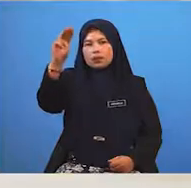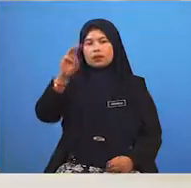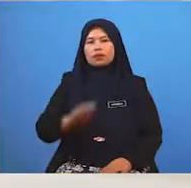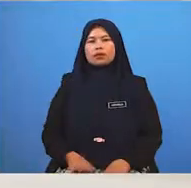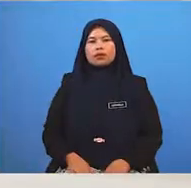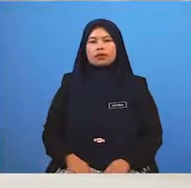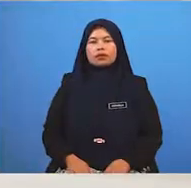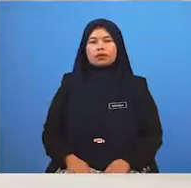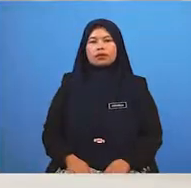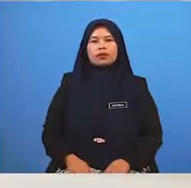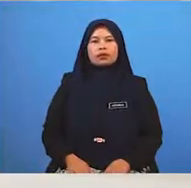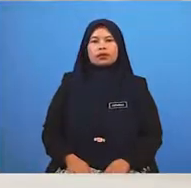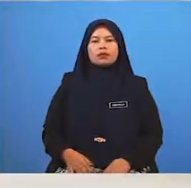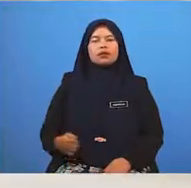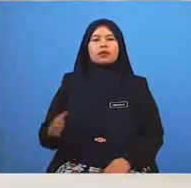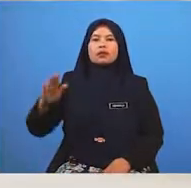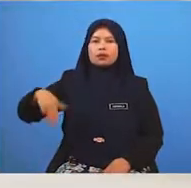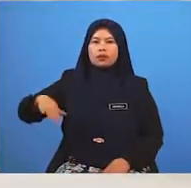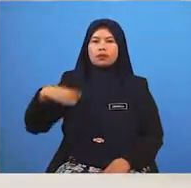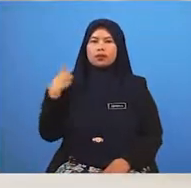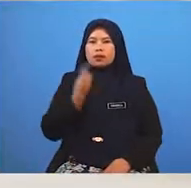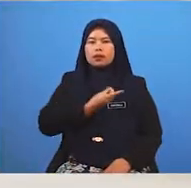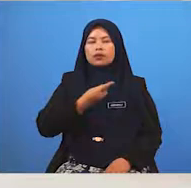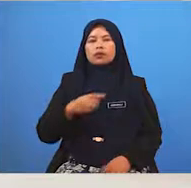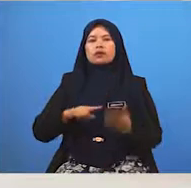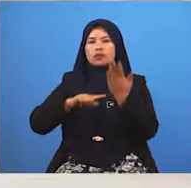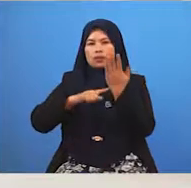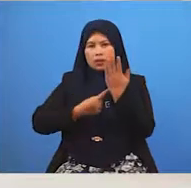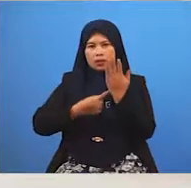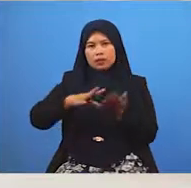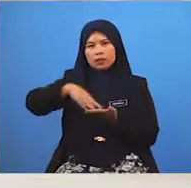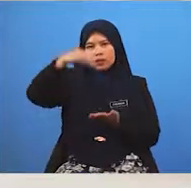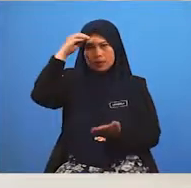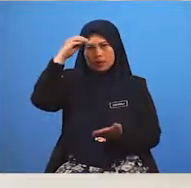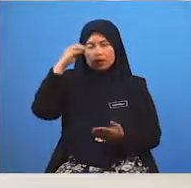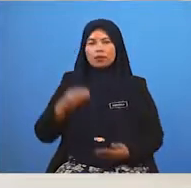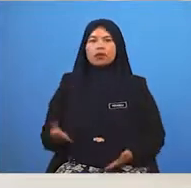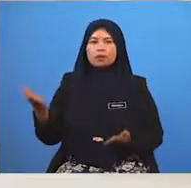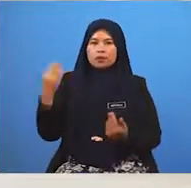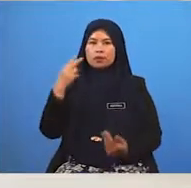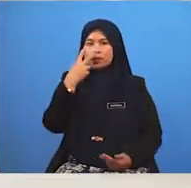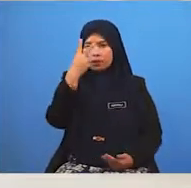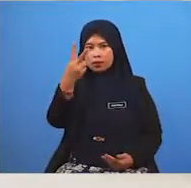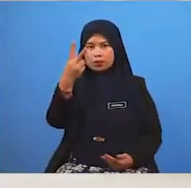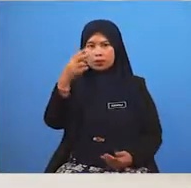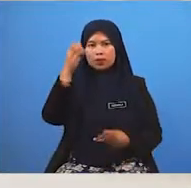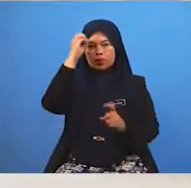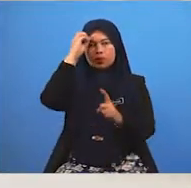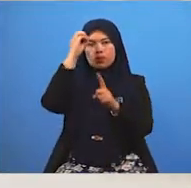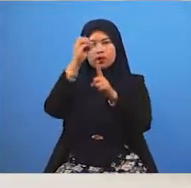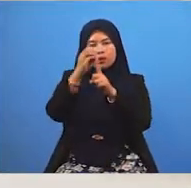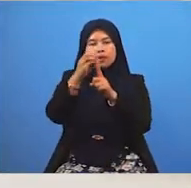Baiklah murid-murid, sebelum kita meneruskan sesi pembelajaran, mari kita lihat objektif pembelajaran yang perlu